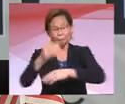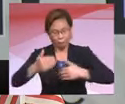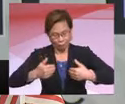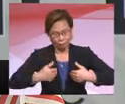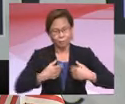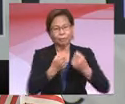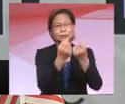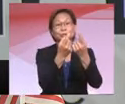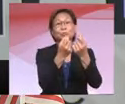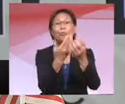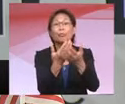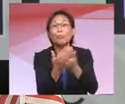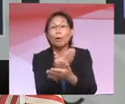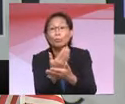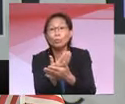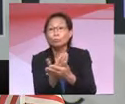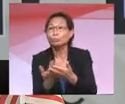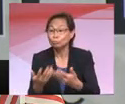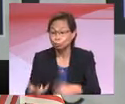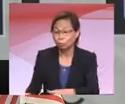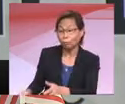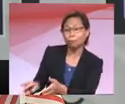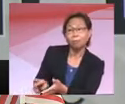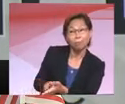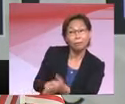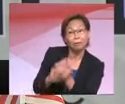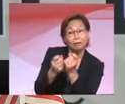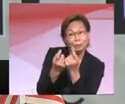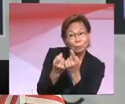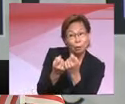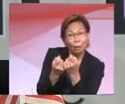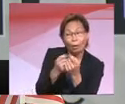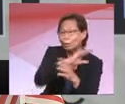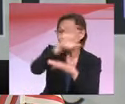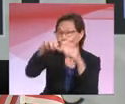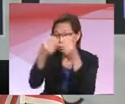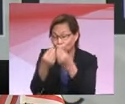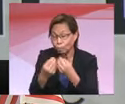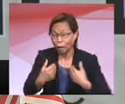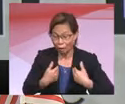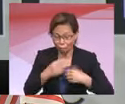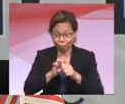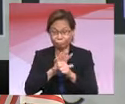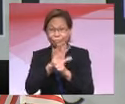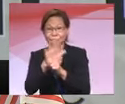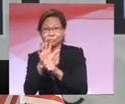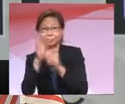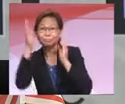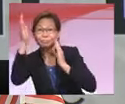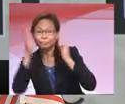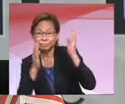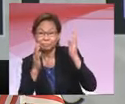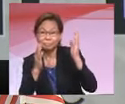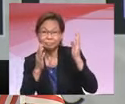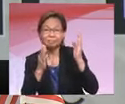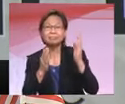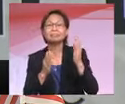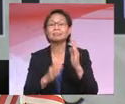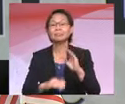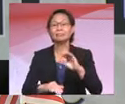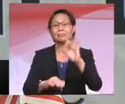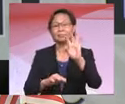terdapat 11 kes baru yang telah dilaporkan. Ini menjadikan jumlah kes positif COVID-19 di Malaysia adalah